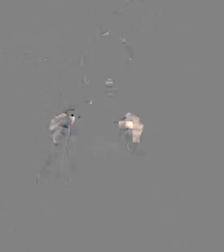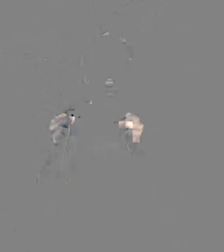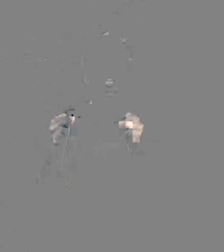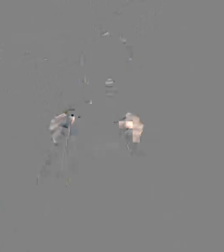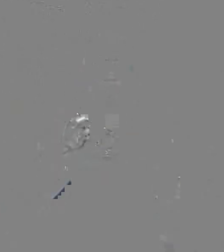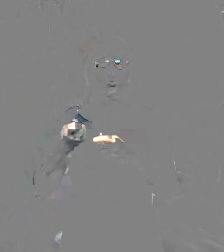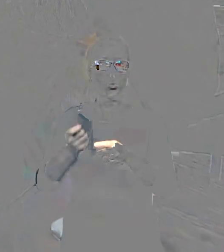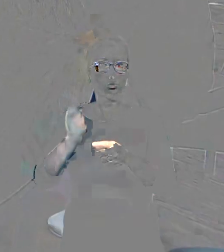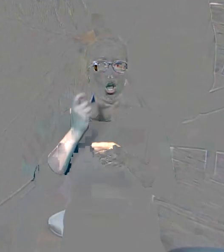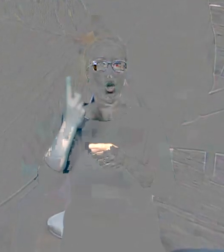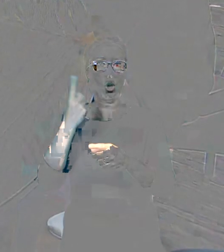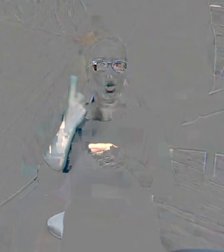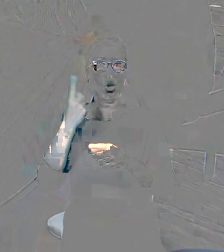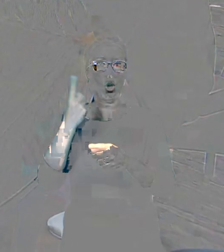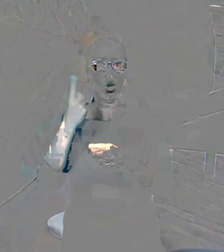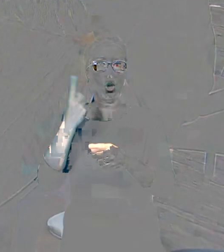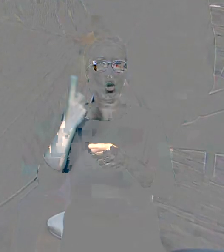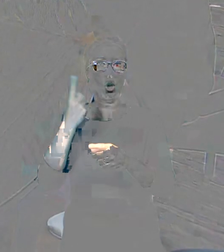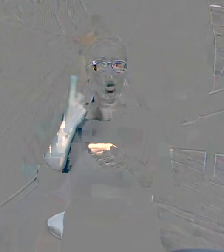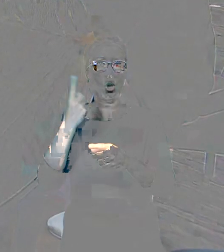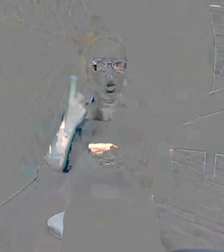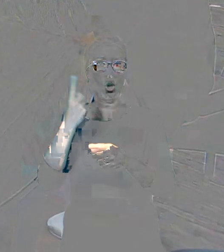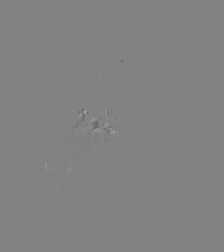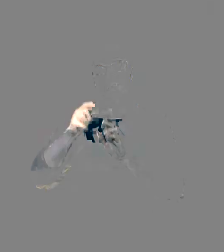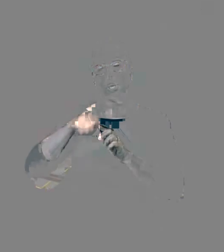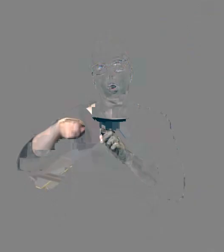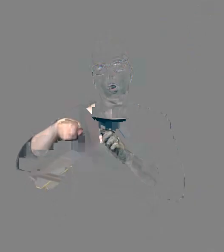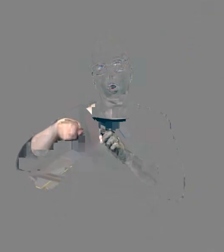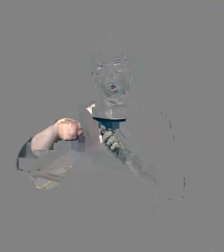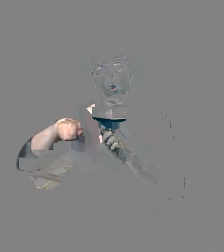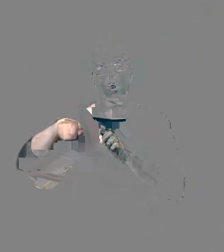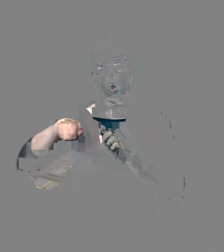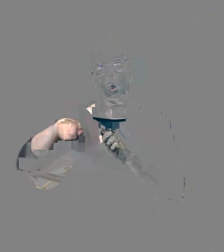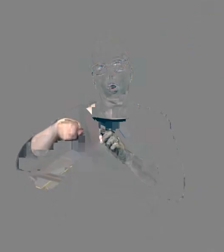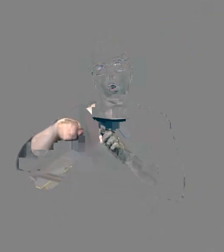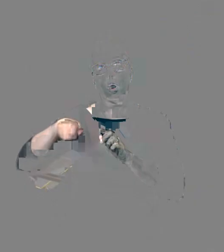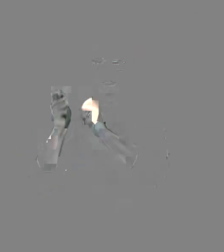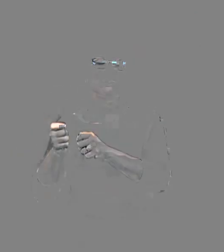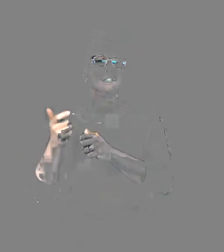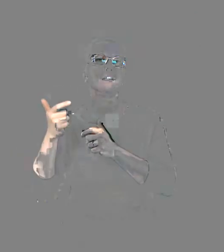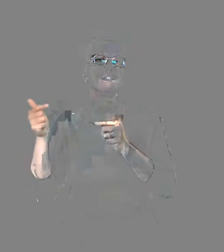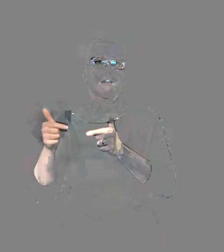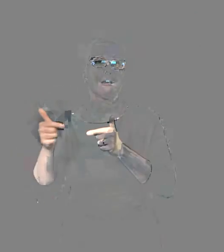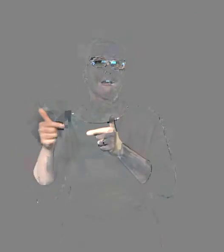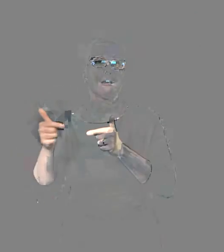straje a také jeho koli pořád práce i